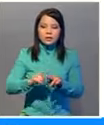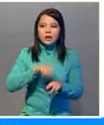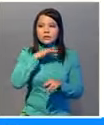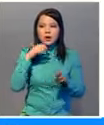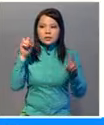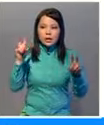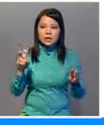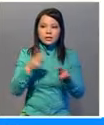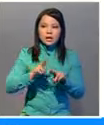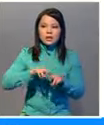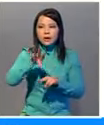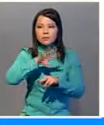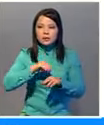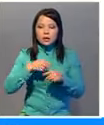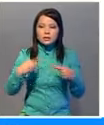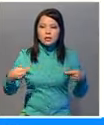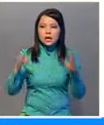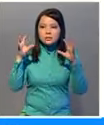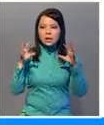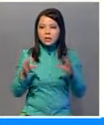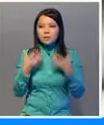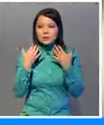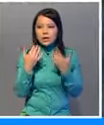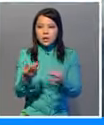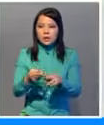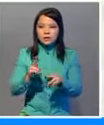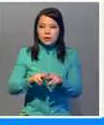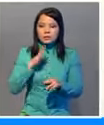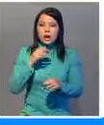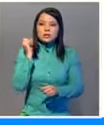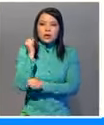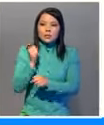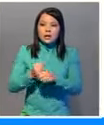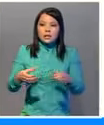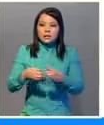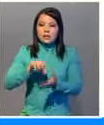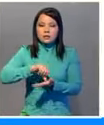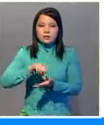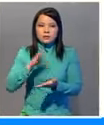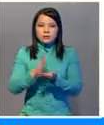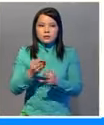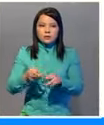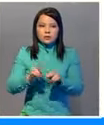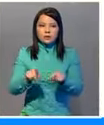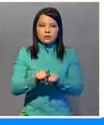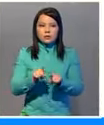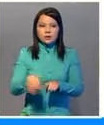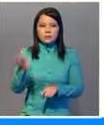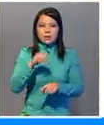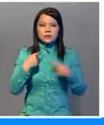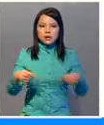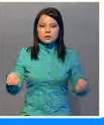осы жалдамалы сондай егер жұмыскерлері болса, сонда ғана ол өзінің социальный налог тағы да